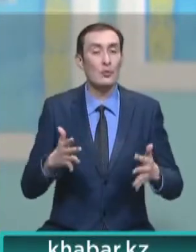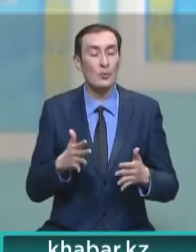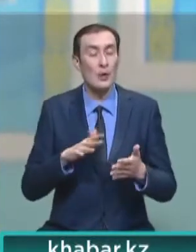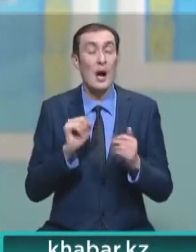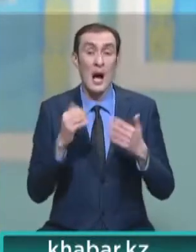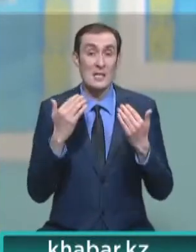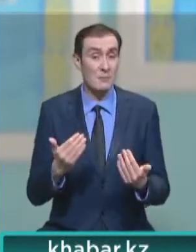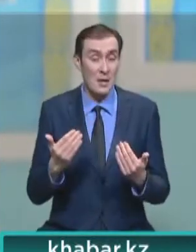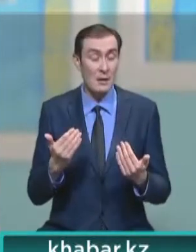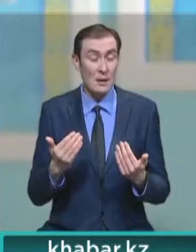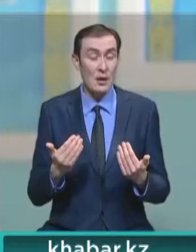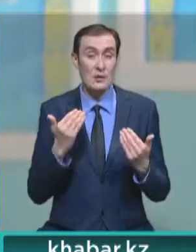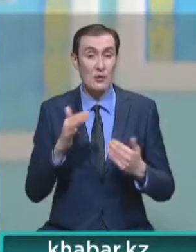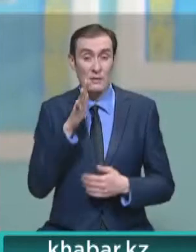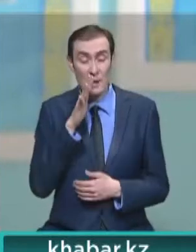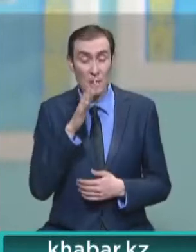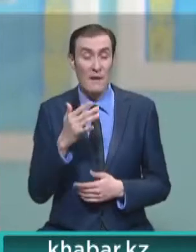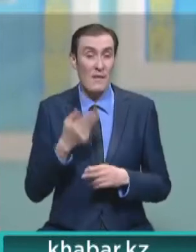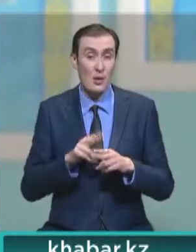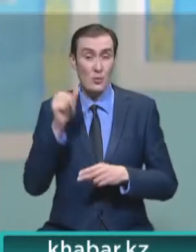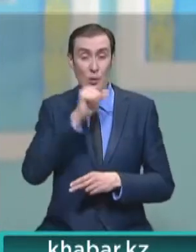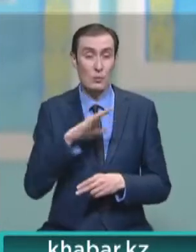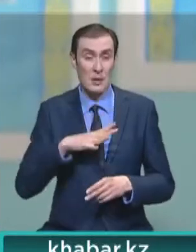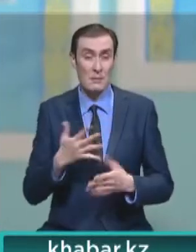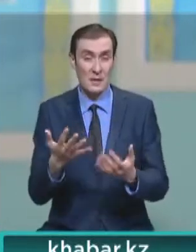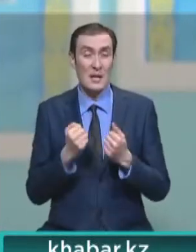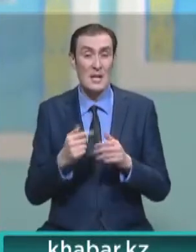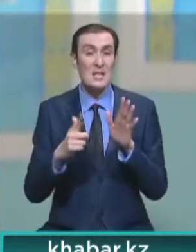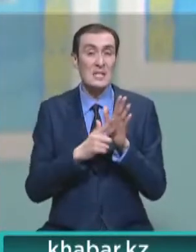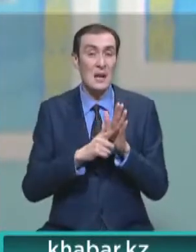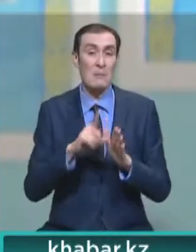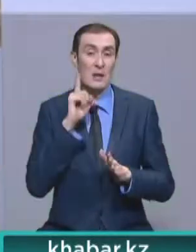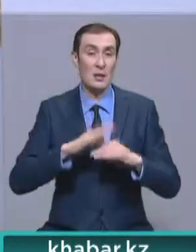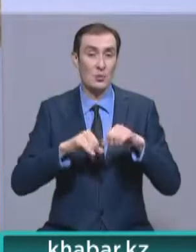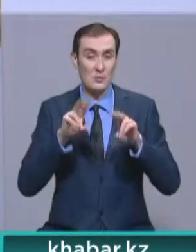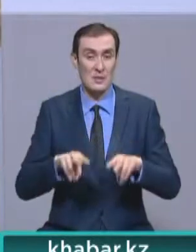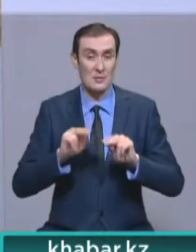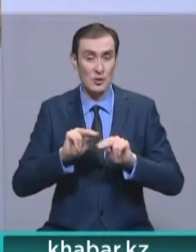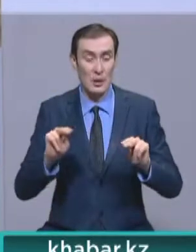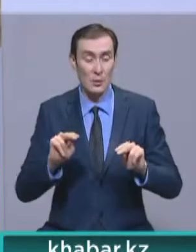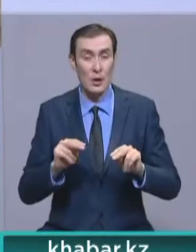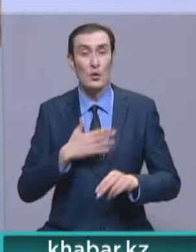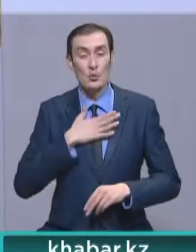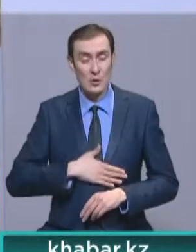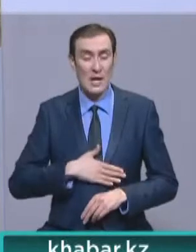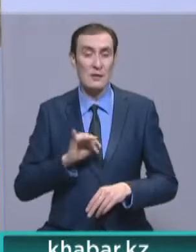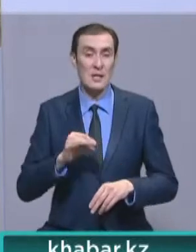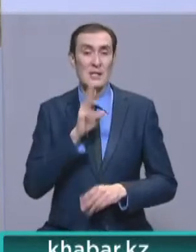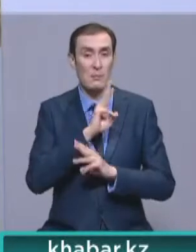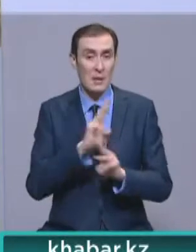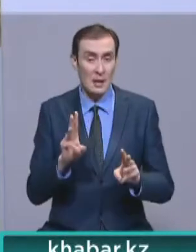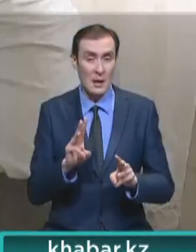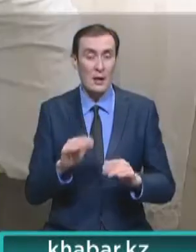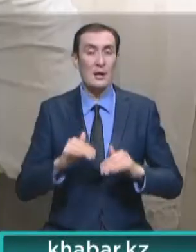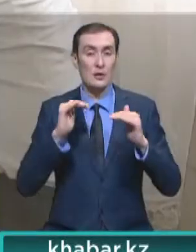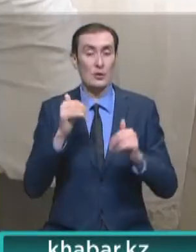сейчас на сегодняшний день в этом году я принимаю 7 молода специалистами устраивает молодых учителей и зарплата